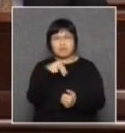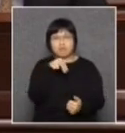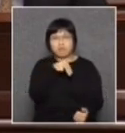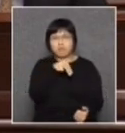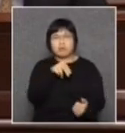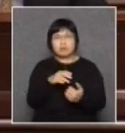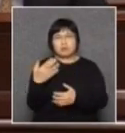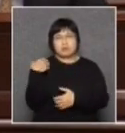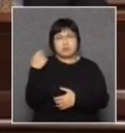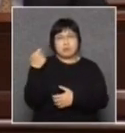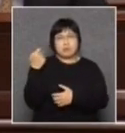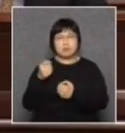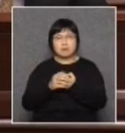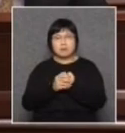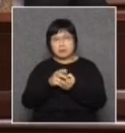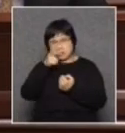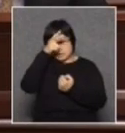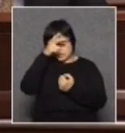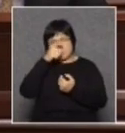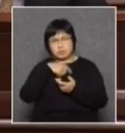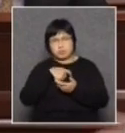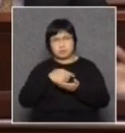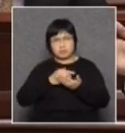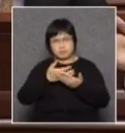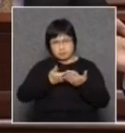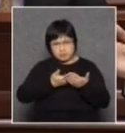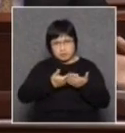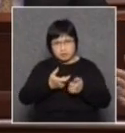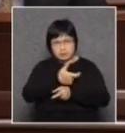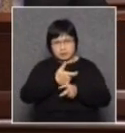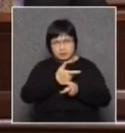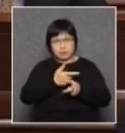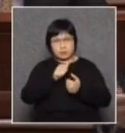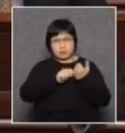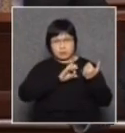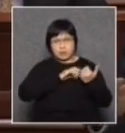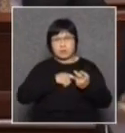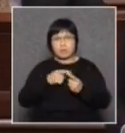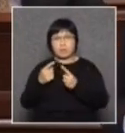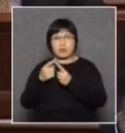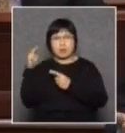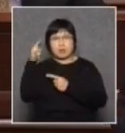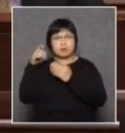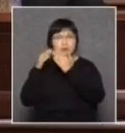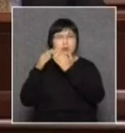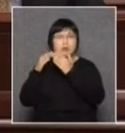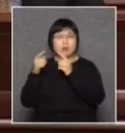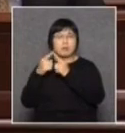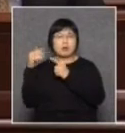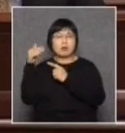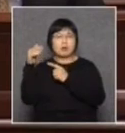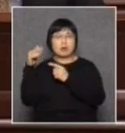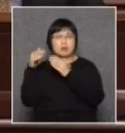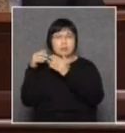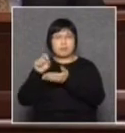們最近才在政府政務委員會看過呢這個民航處、啊、怎樣可以在民航處長那個那個辦